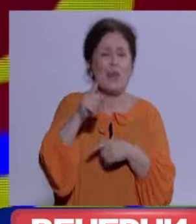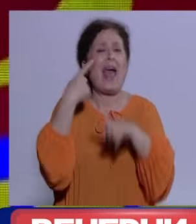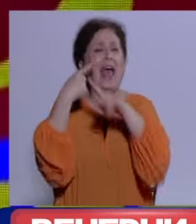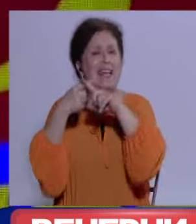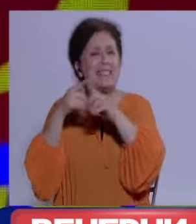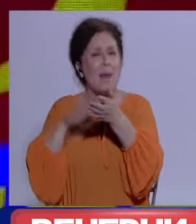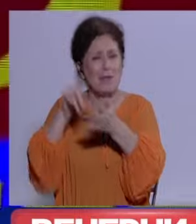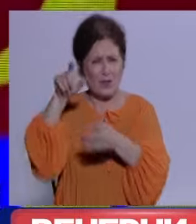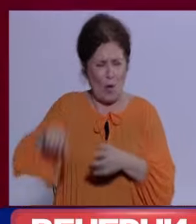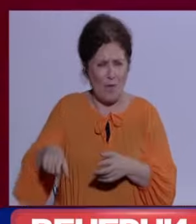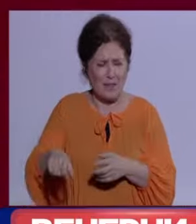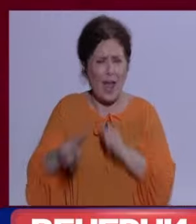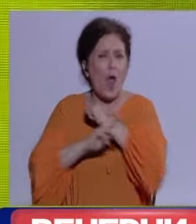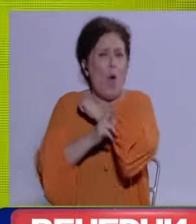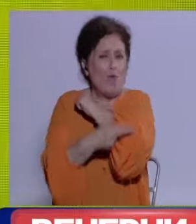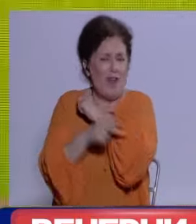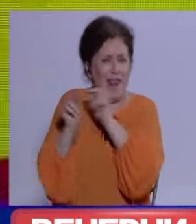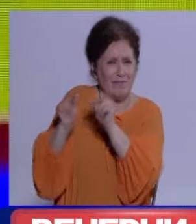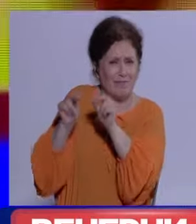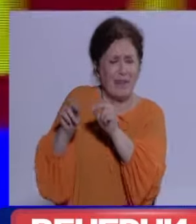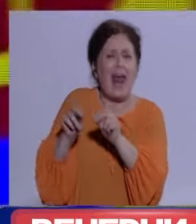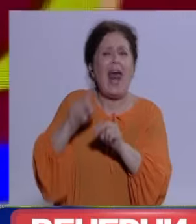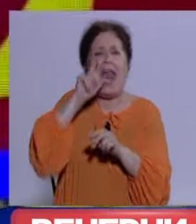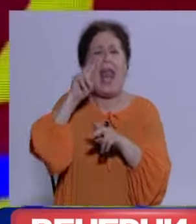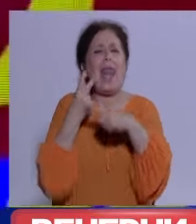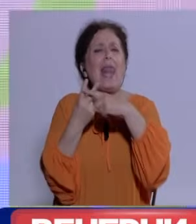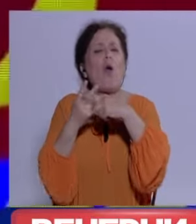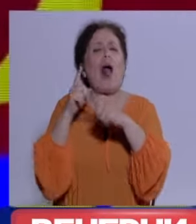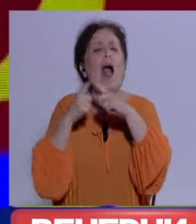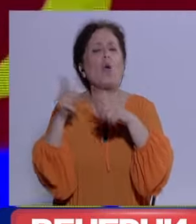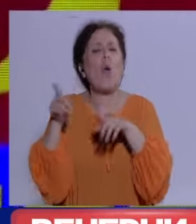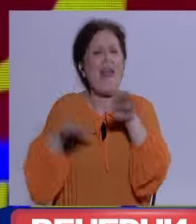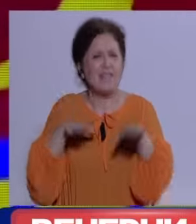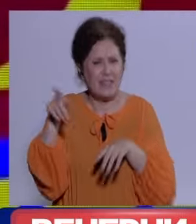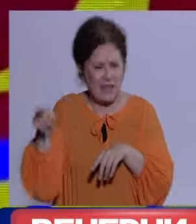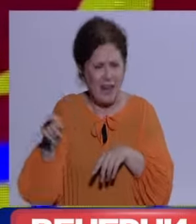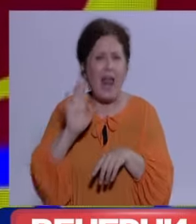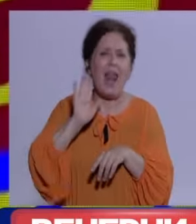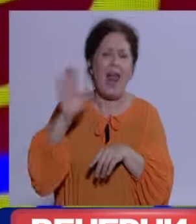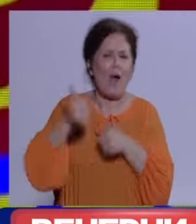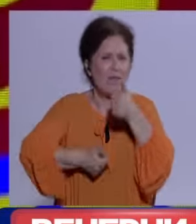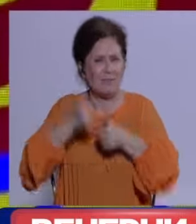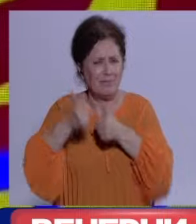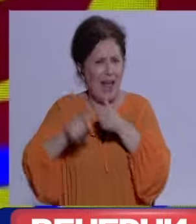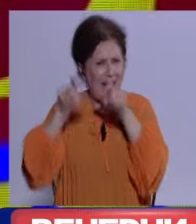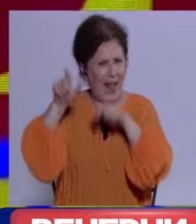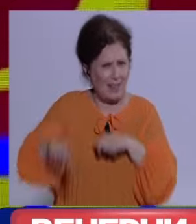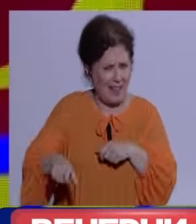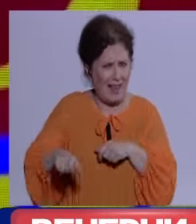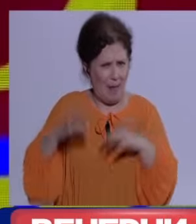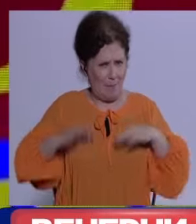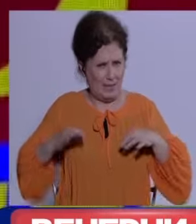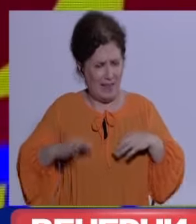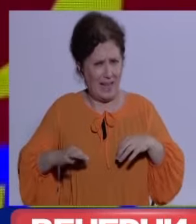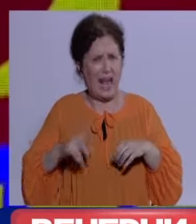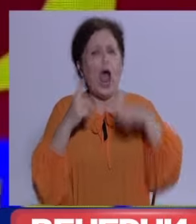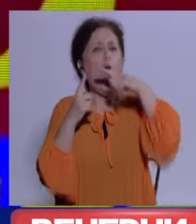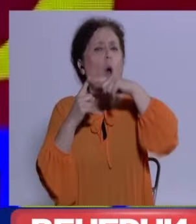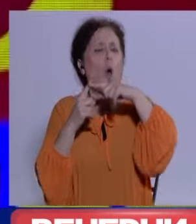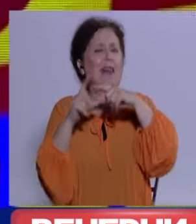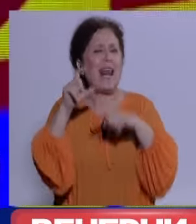Мицковски, ученикот на Никола Груевски. Тоа што Мицковски и неговата кандидатка за председател